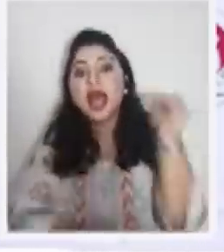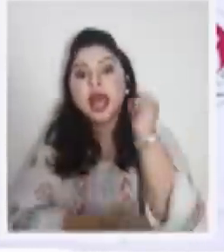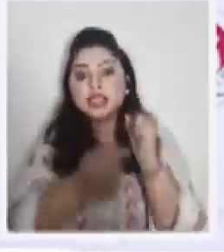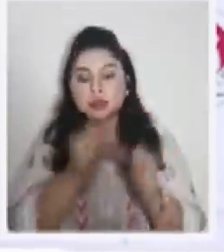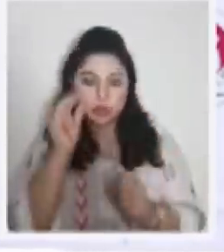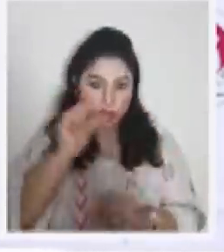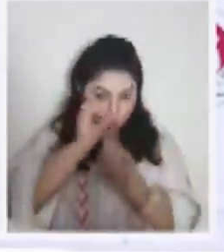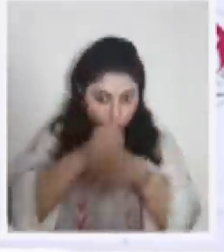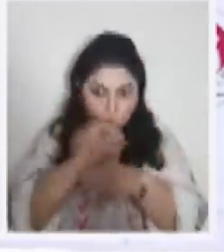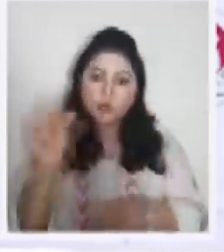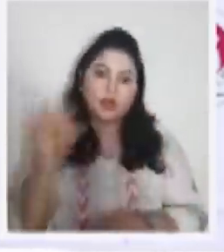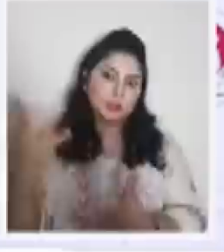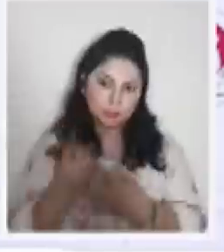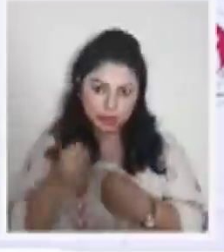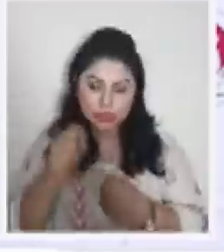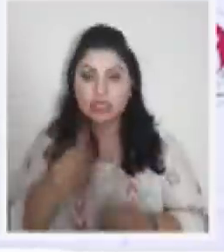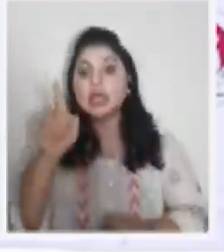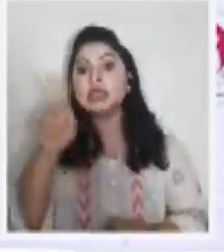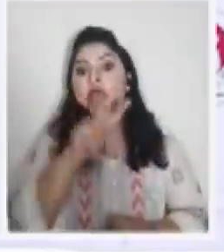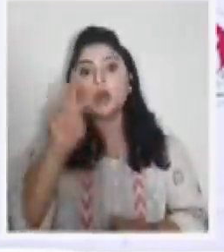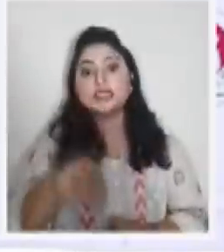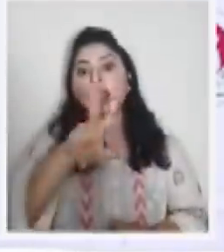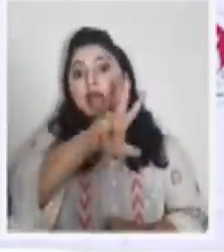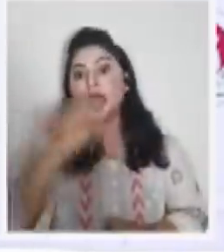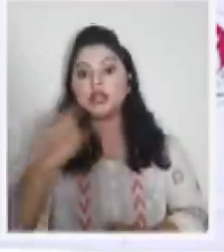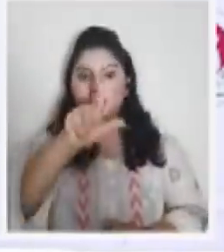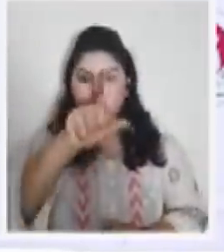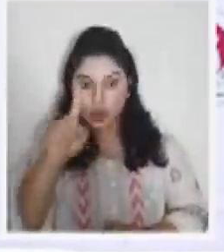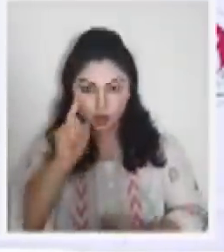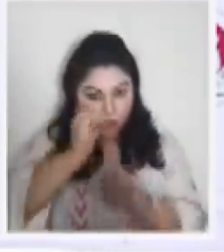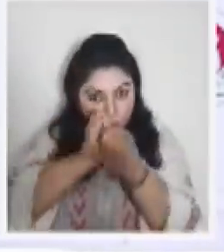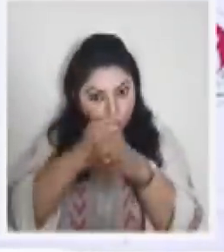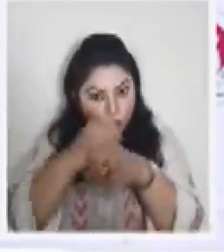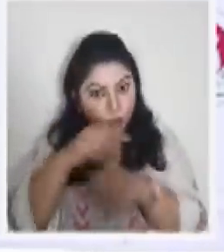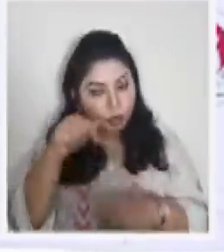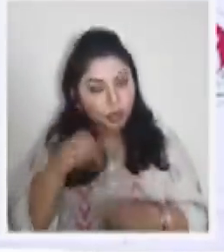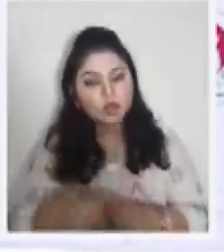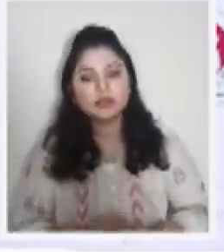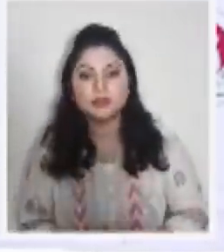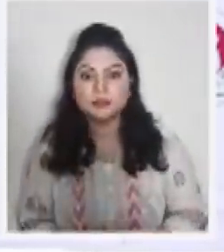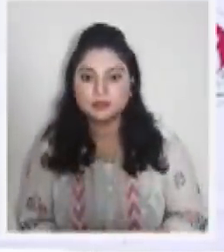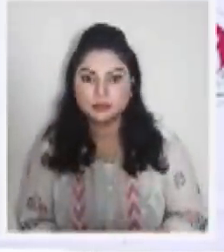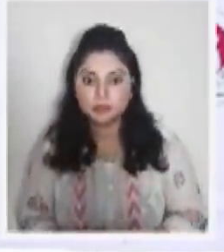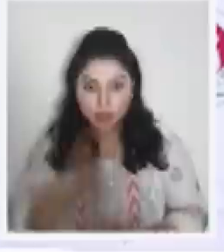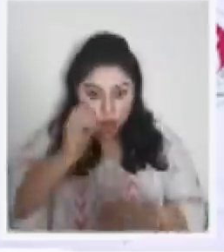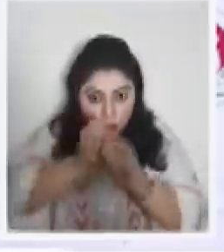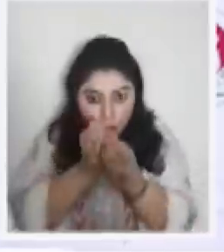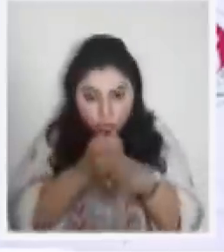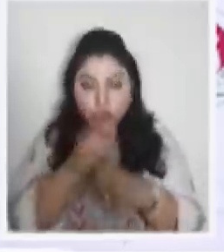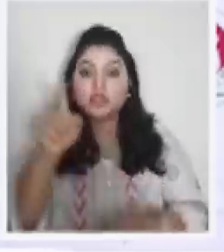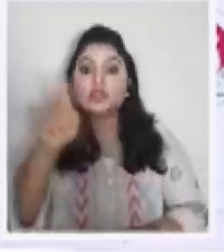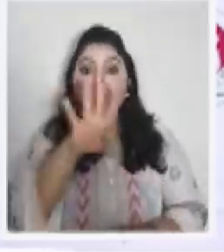এবং 4টি বেসরকারি মেডিকেল কলেজ হাসপাতাল। 24 ঘন্টায় নমুনা সংগ্রহ হয়েছে 13,871টি